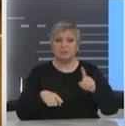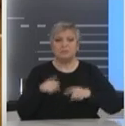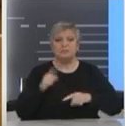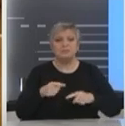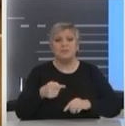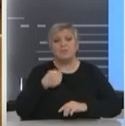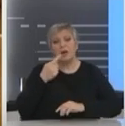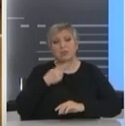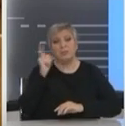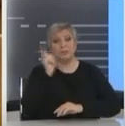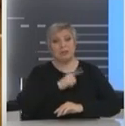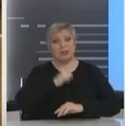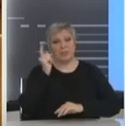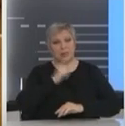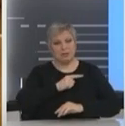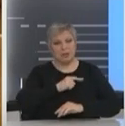σίγουρα όμως δεν βοηθά